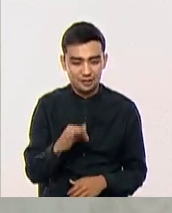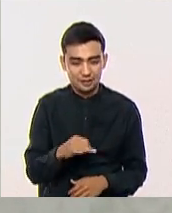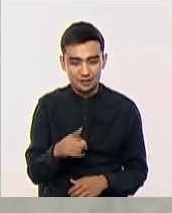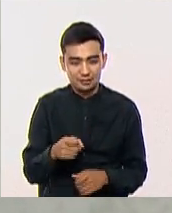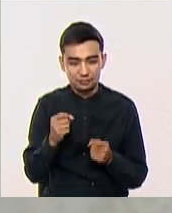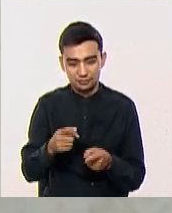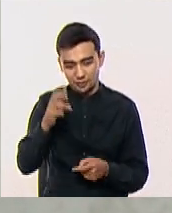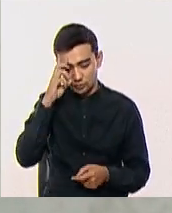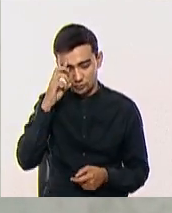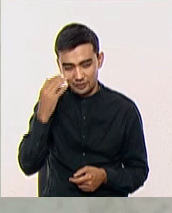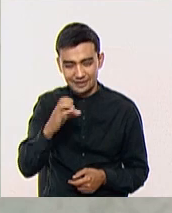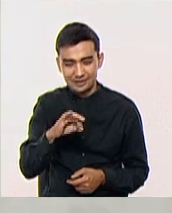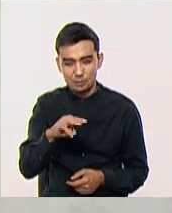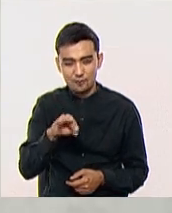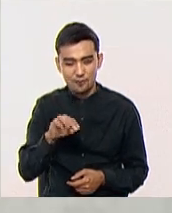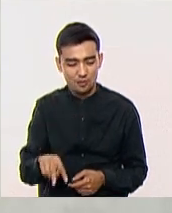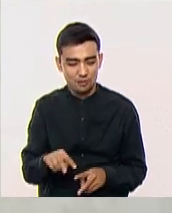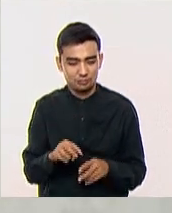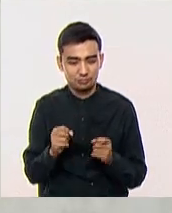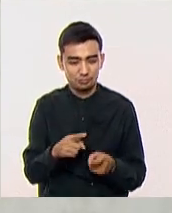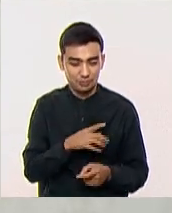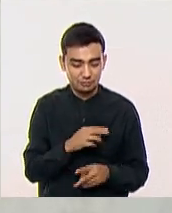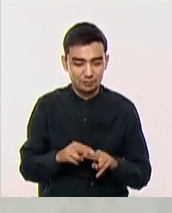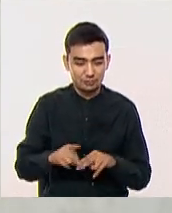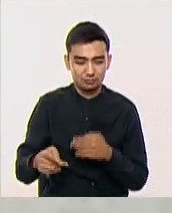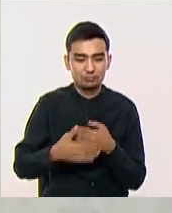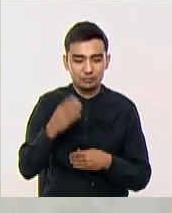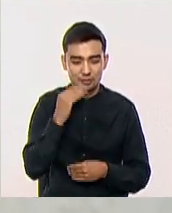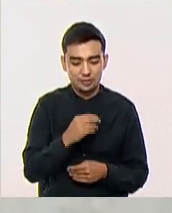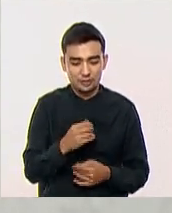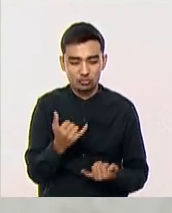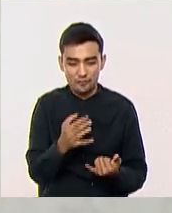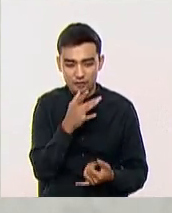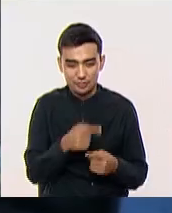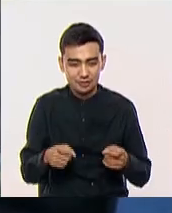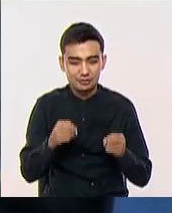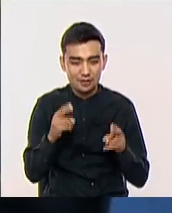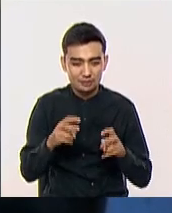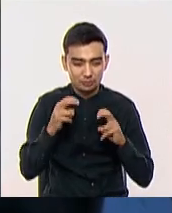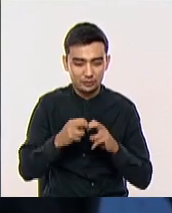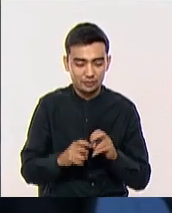надругательство над государственными символами. В настоящее время проводятся оперативно-розыскные мероприятия.